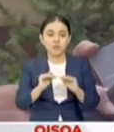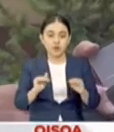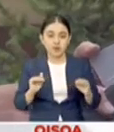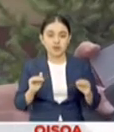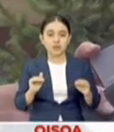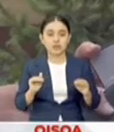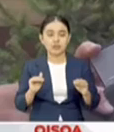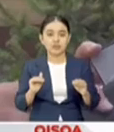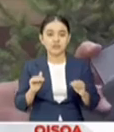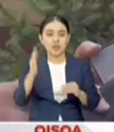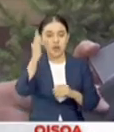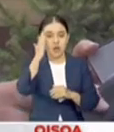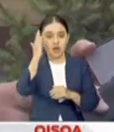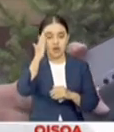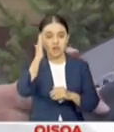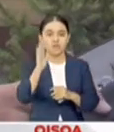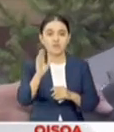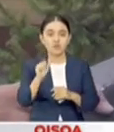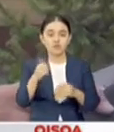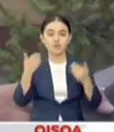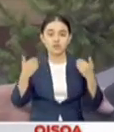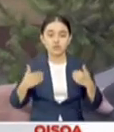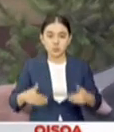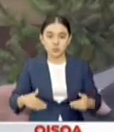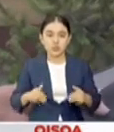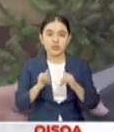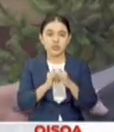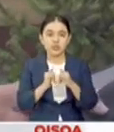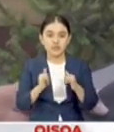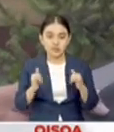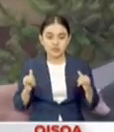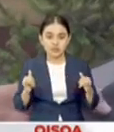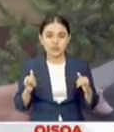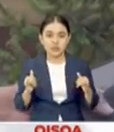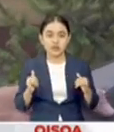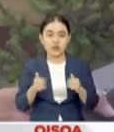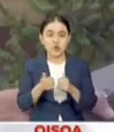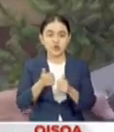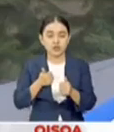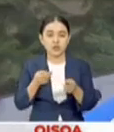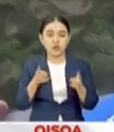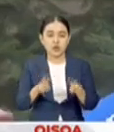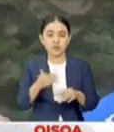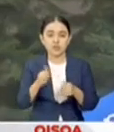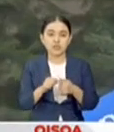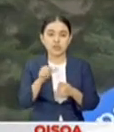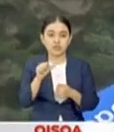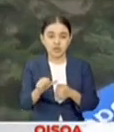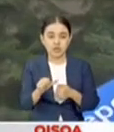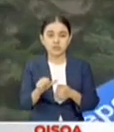bolalarni aqlan va jismonan rivojlanishini orqada qolishi. Bundan